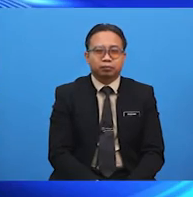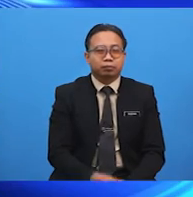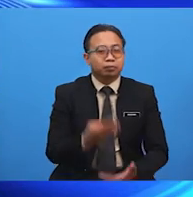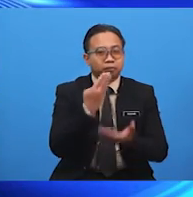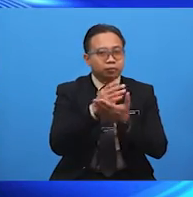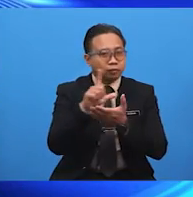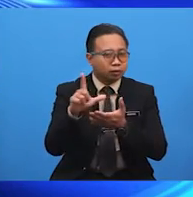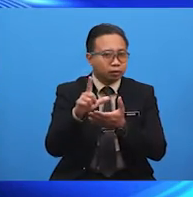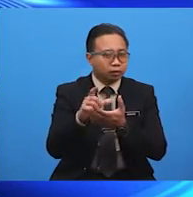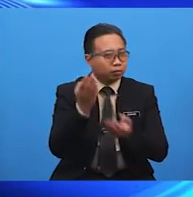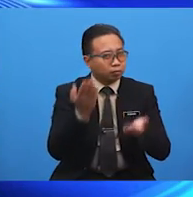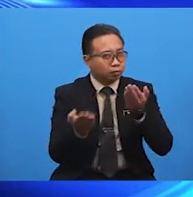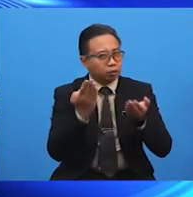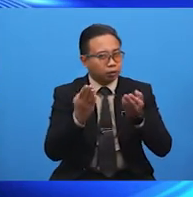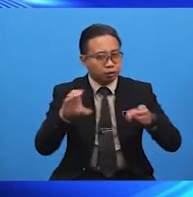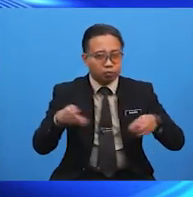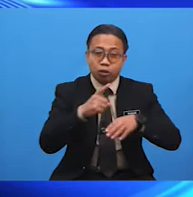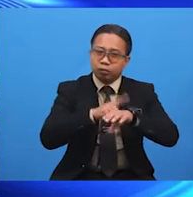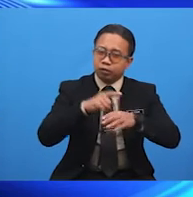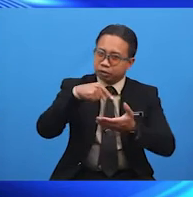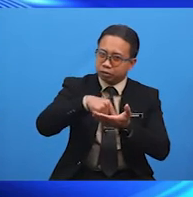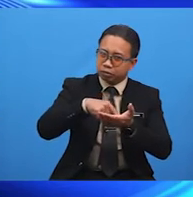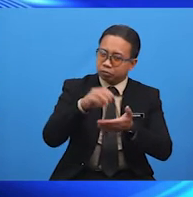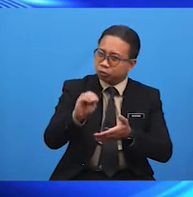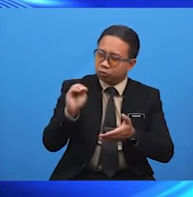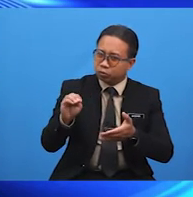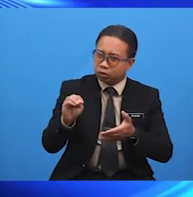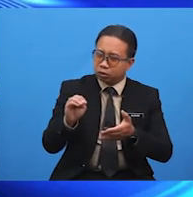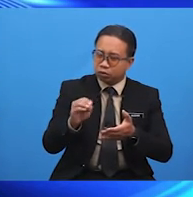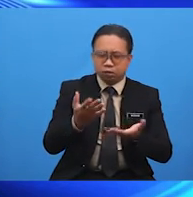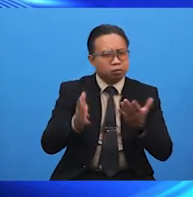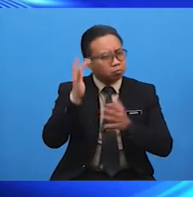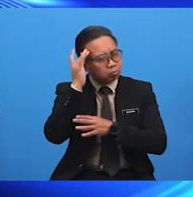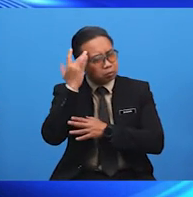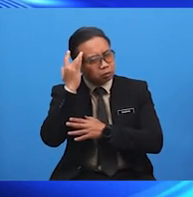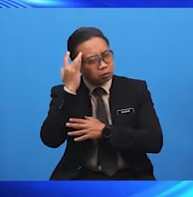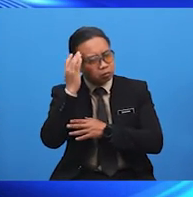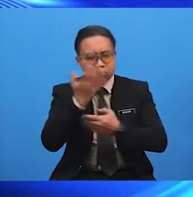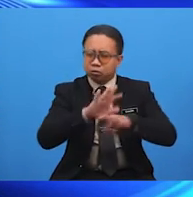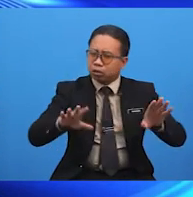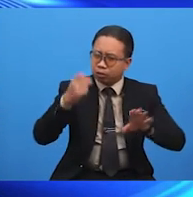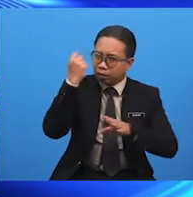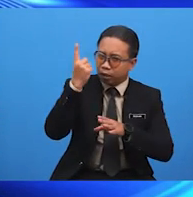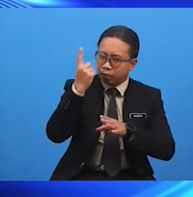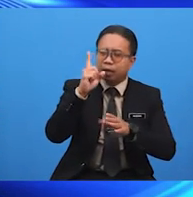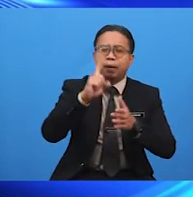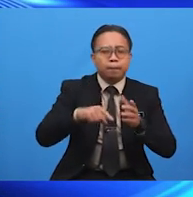Baiklah, Cikgu Dons. Mungkin buat masa ini, pelajar masih lagi samar-samar dalam